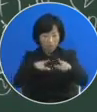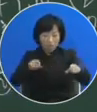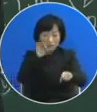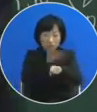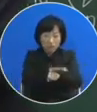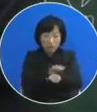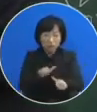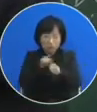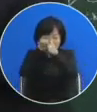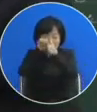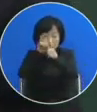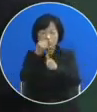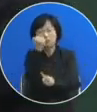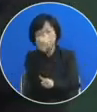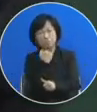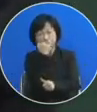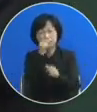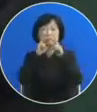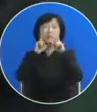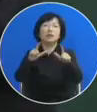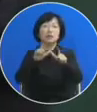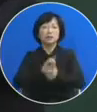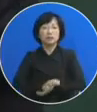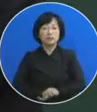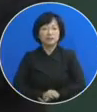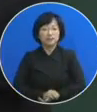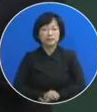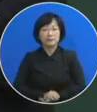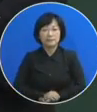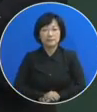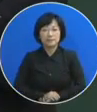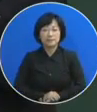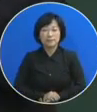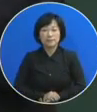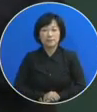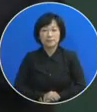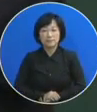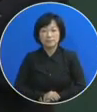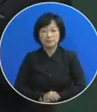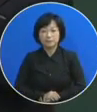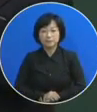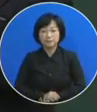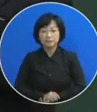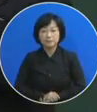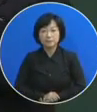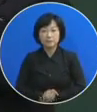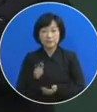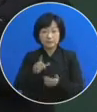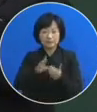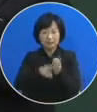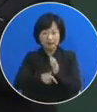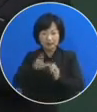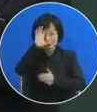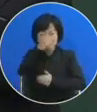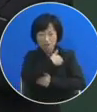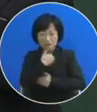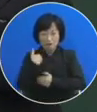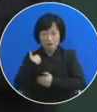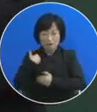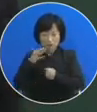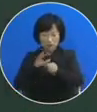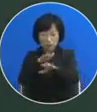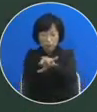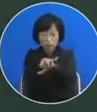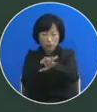forgiveness by repenting of your sins to God. How can you buy that ticket? 그러니까요. 전 세계 조직 아닙니까? 벌떼 같은 전 세계